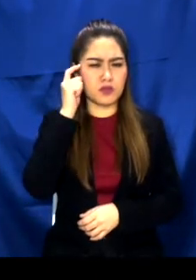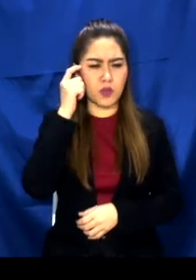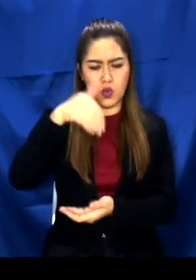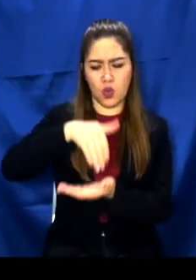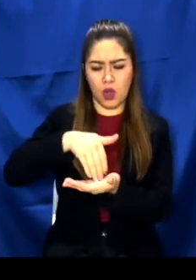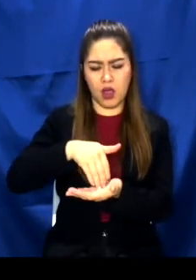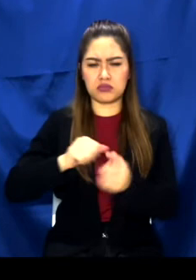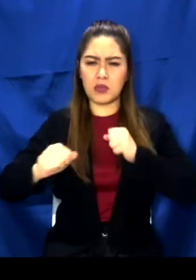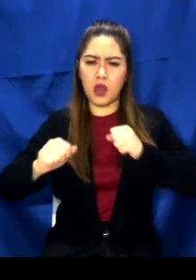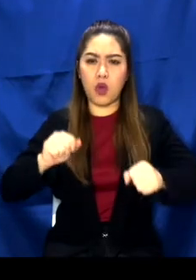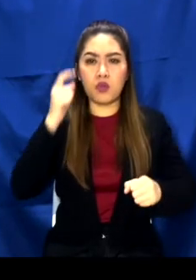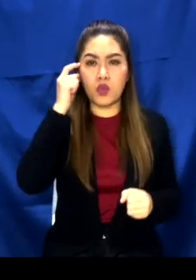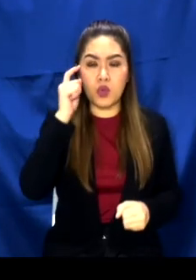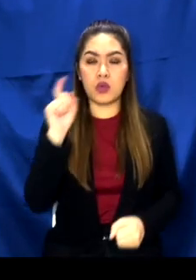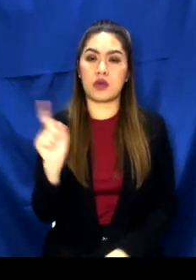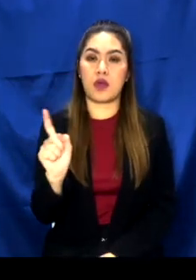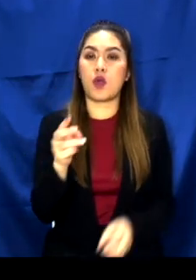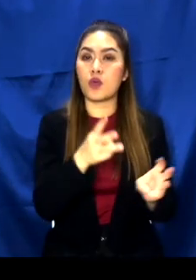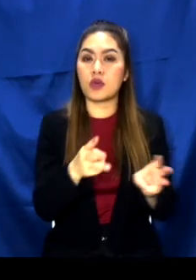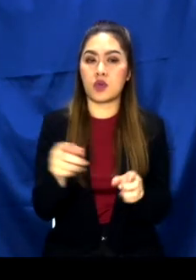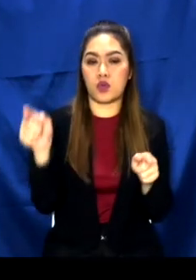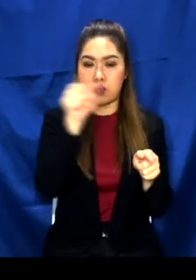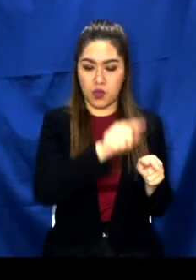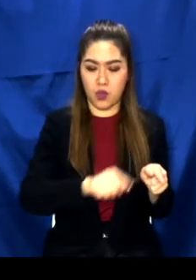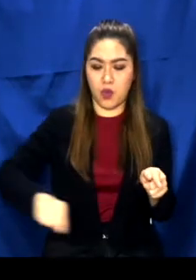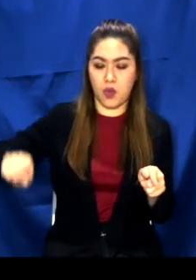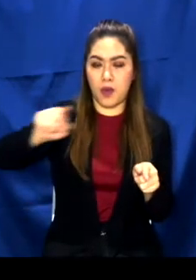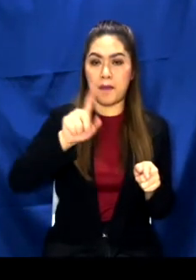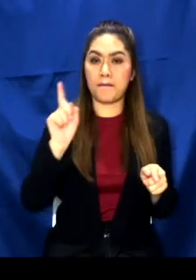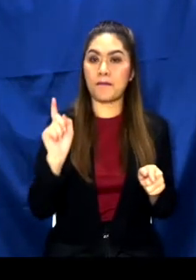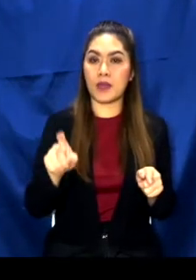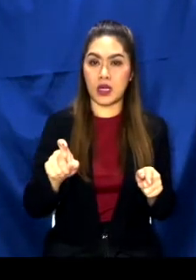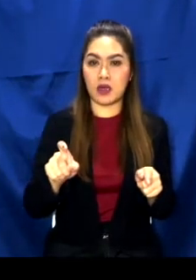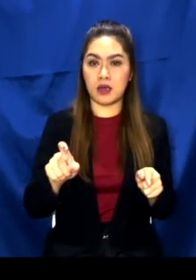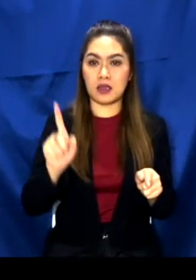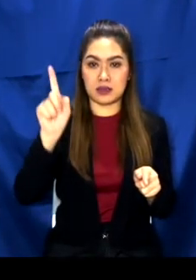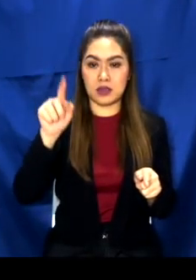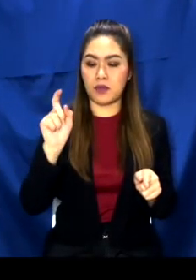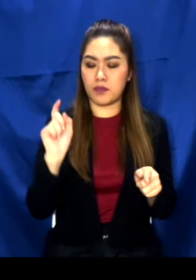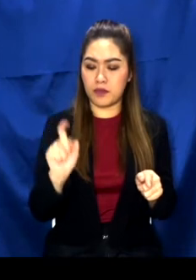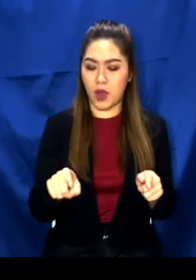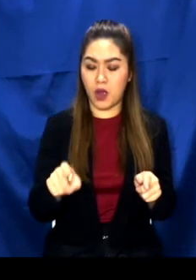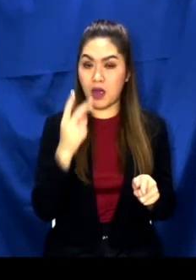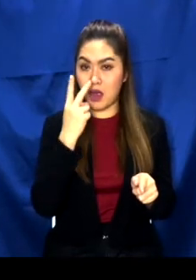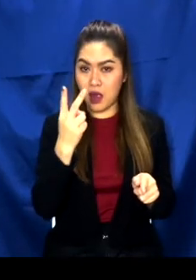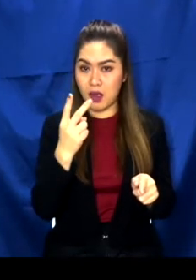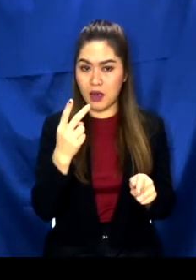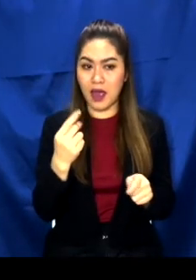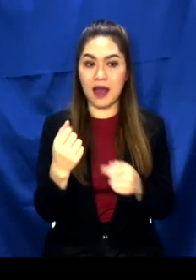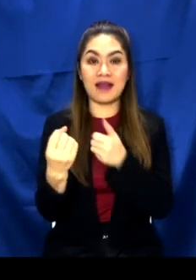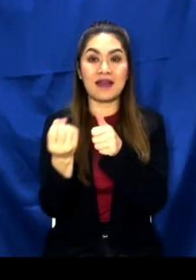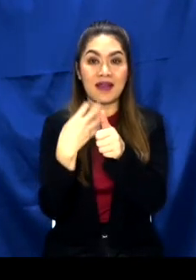ลางหรือเปล่านะคะให้เรากดที่วงกลมหนึ่งทีกดที่งานหนึ่งทีนะคะเห็นไหมคะว่าเส้นไกด์มันจะอยู่ต